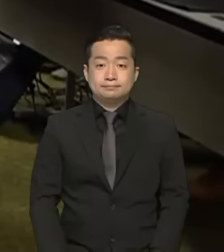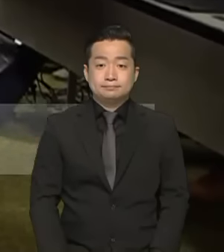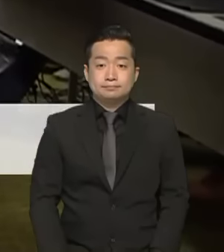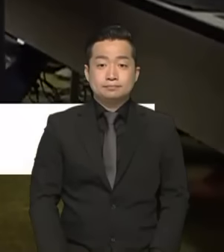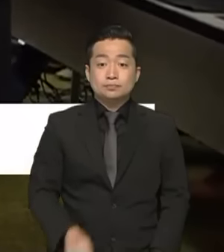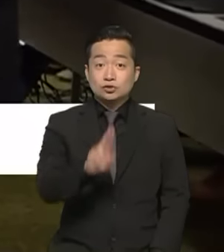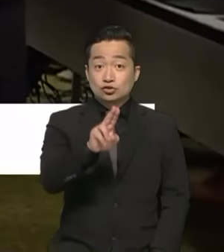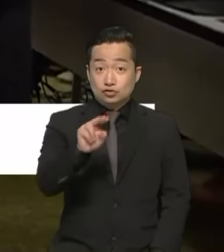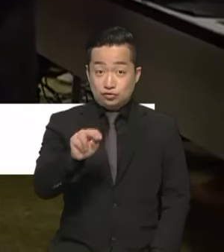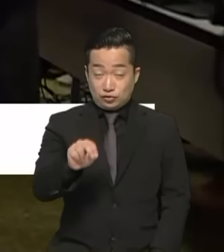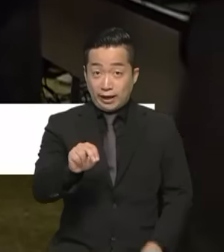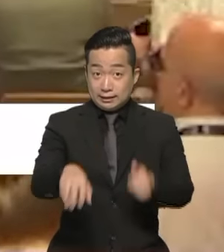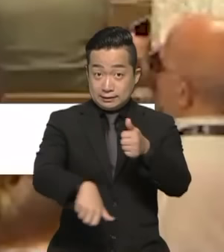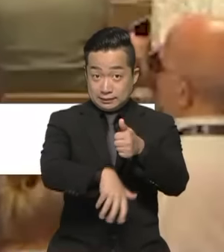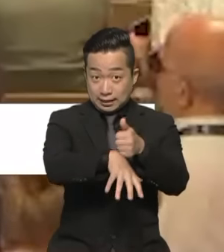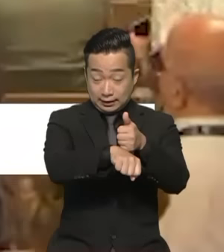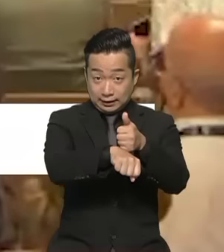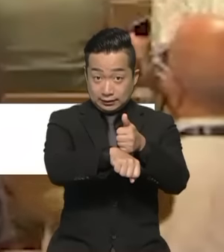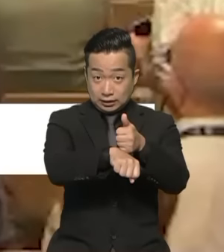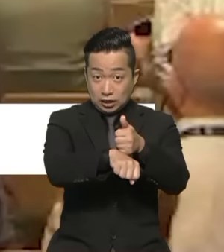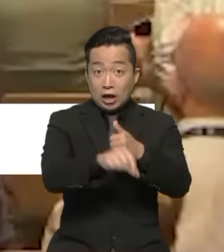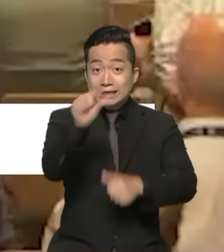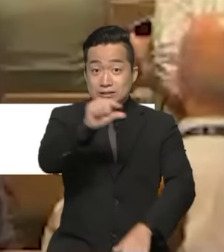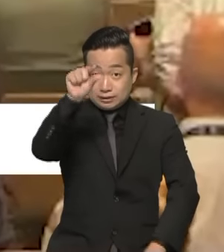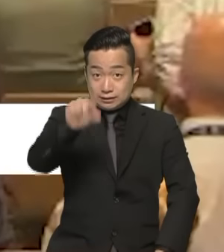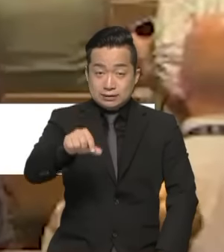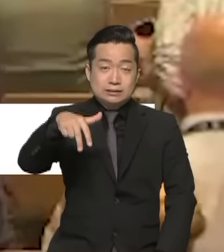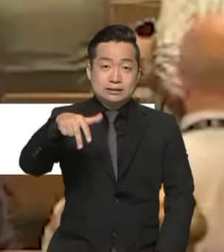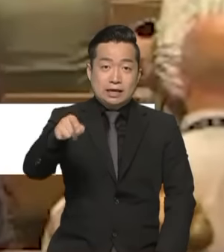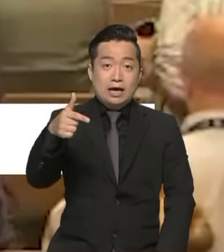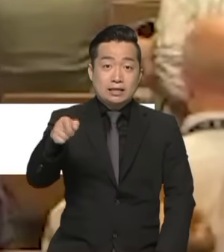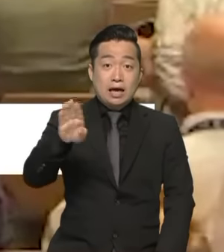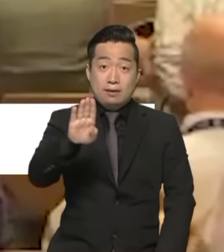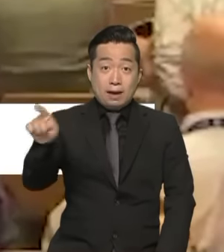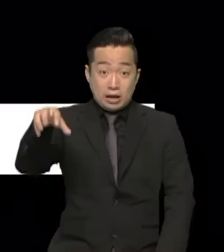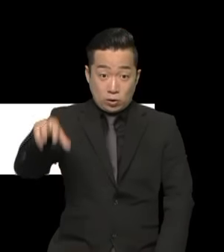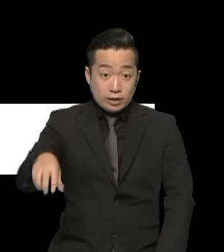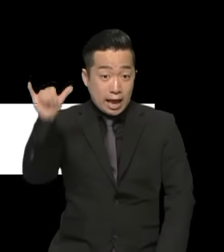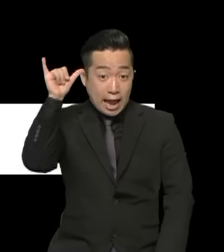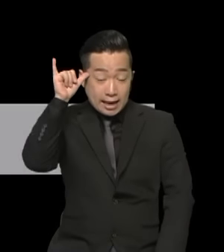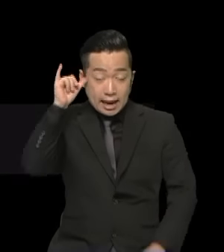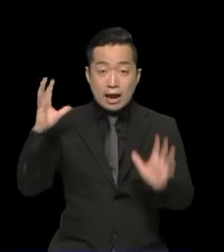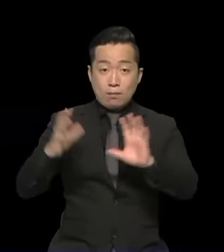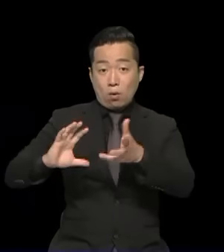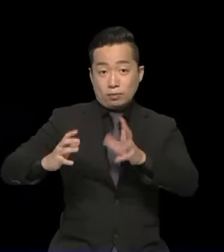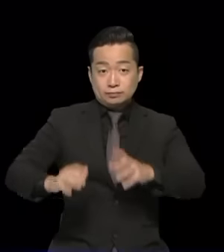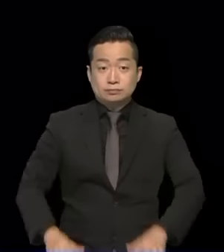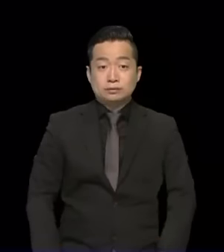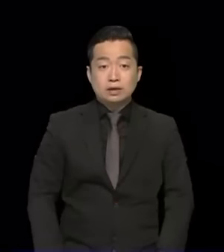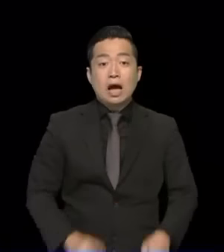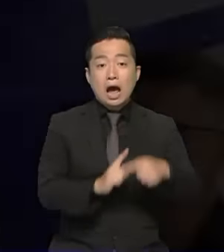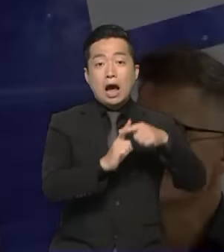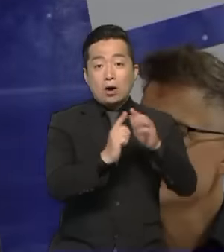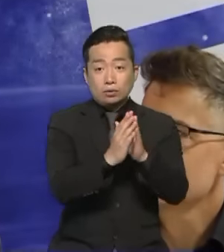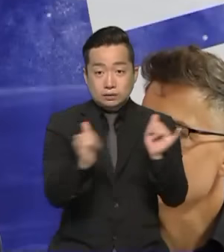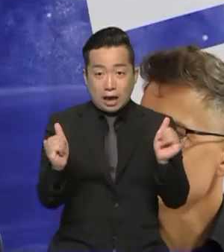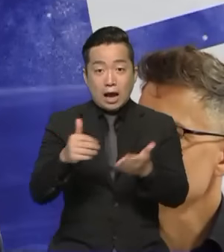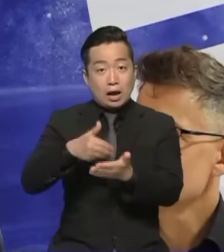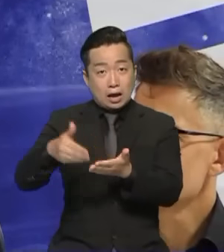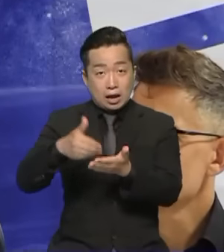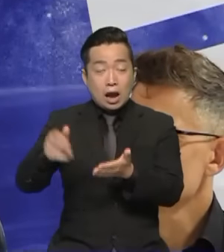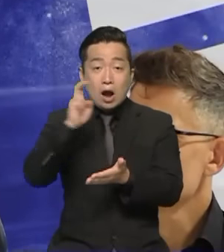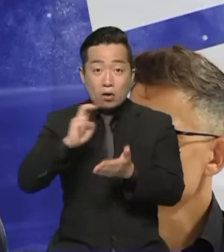유엔 산하기구 주최로 스위스 제네바에서 열린 AI 포럼입니다. 간호사, 가수, 화가 등의 직업을